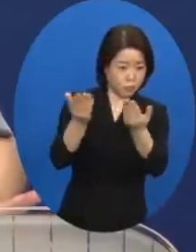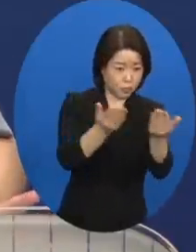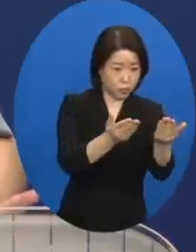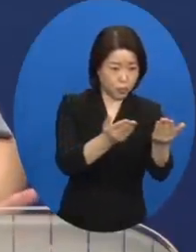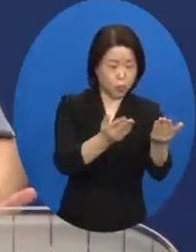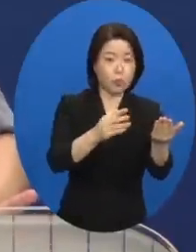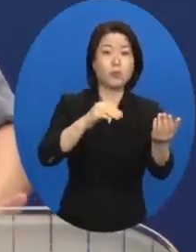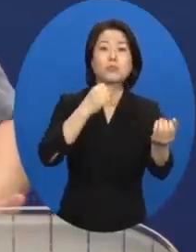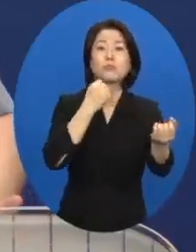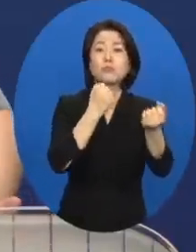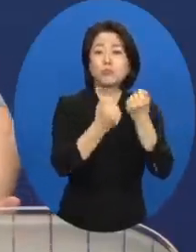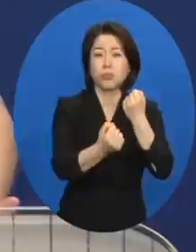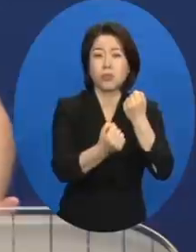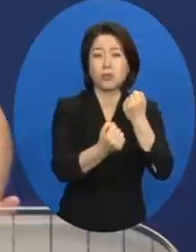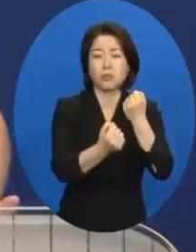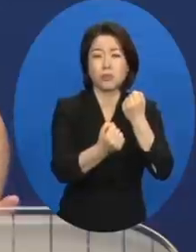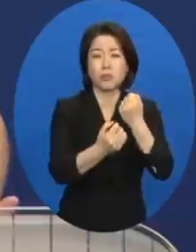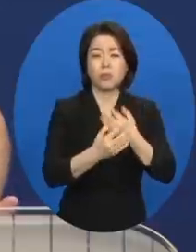주어졌어도